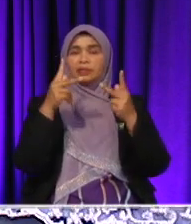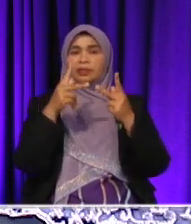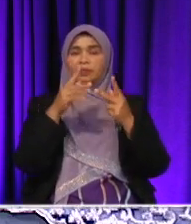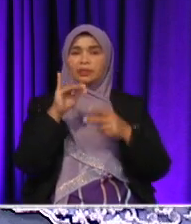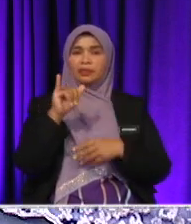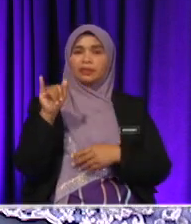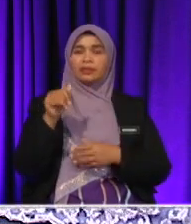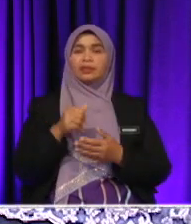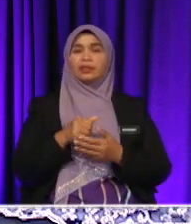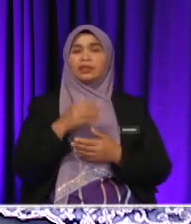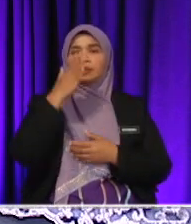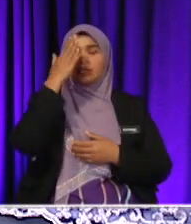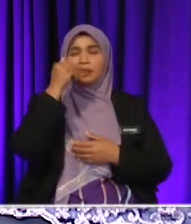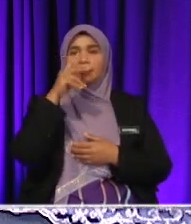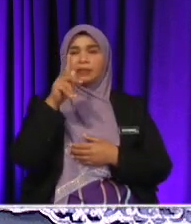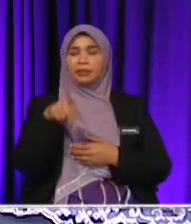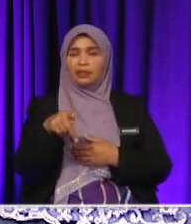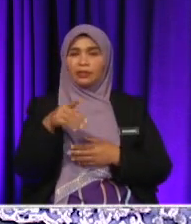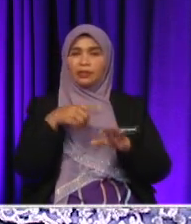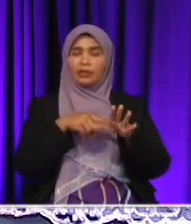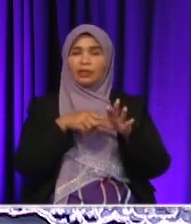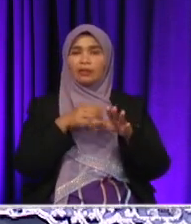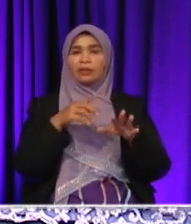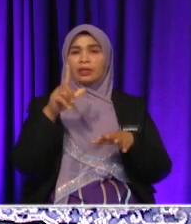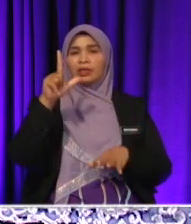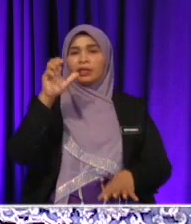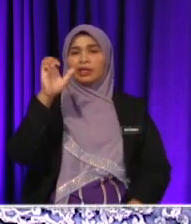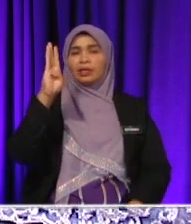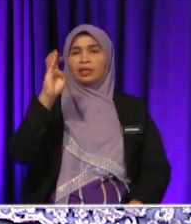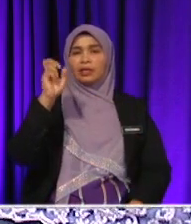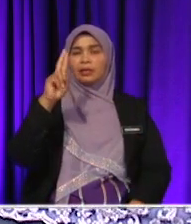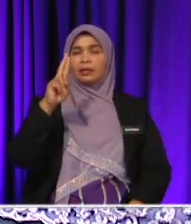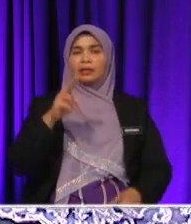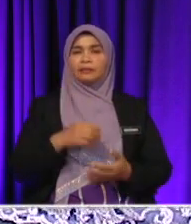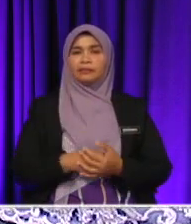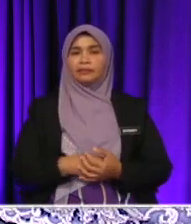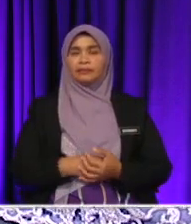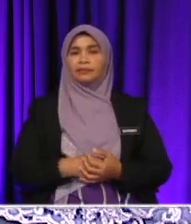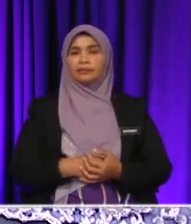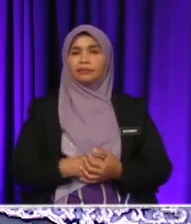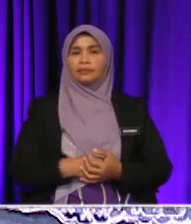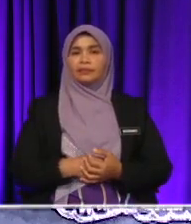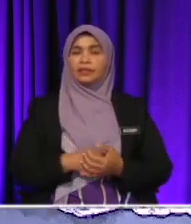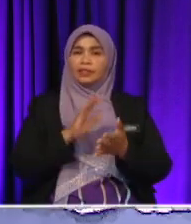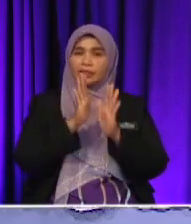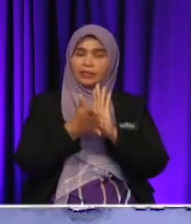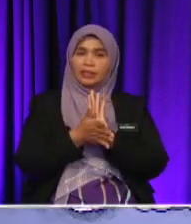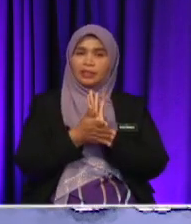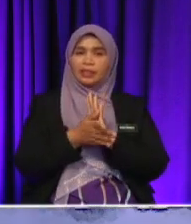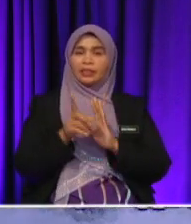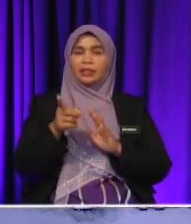pertama Kenapa perlu daunnya lebar sempat dia tetap tinggi Irfan dikunci saja jadi